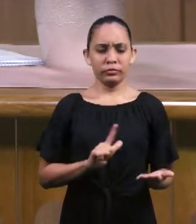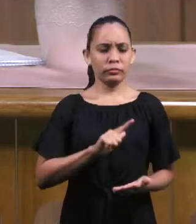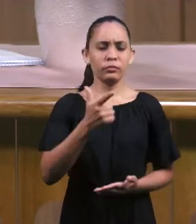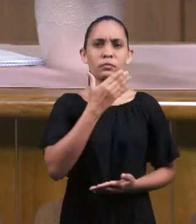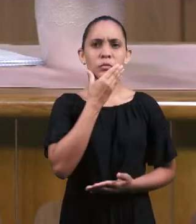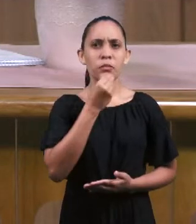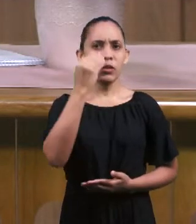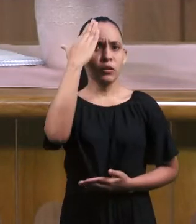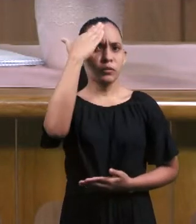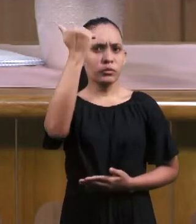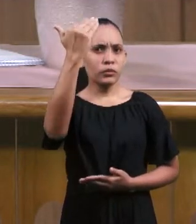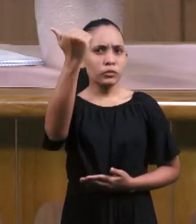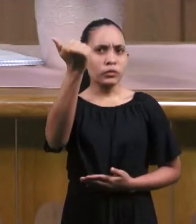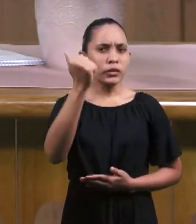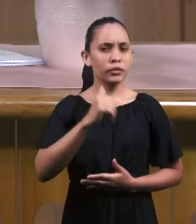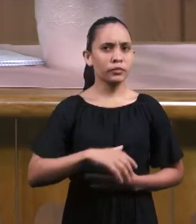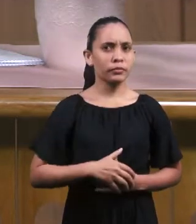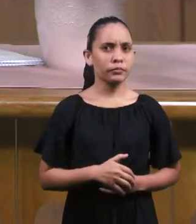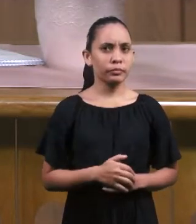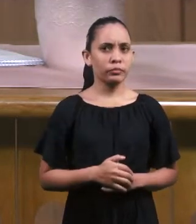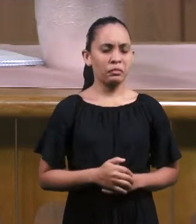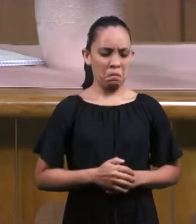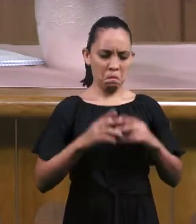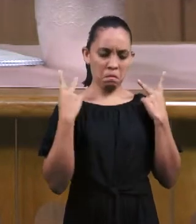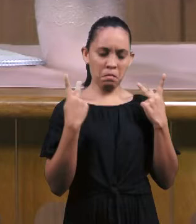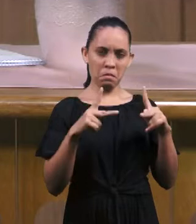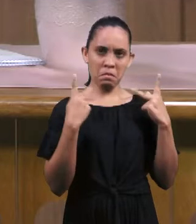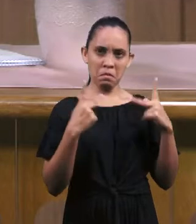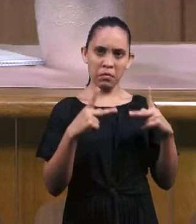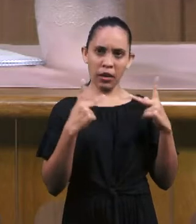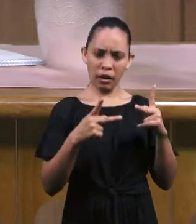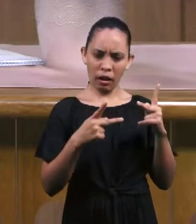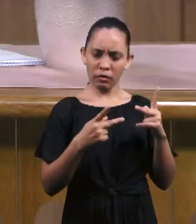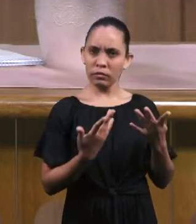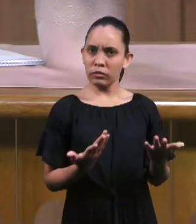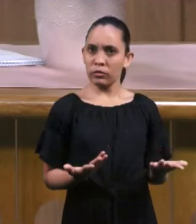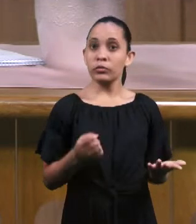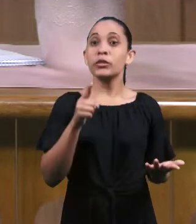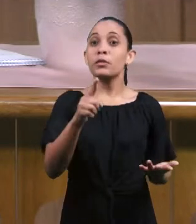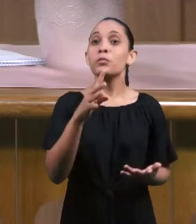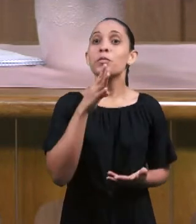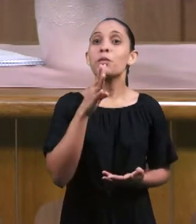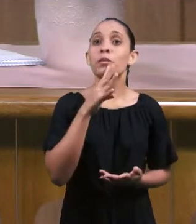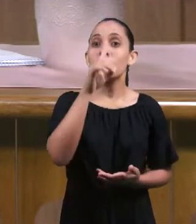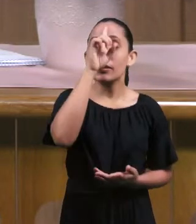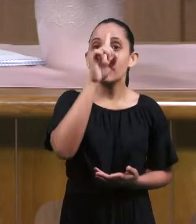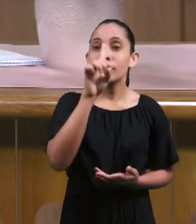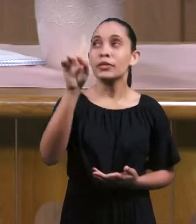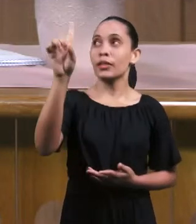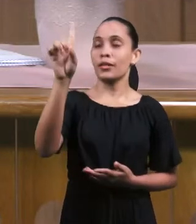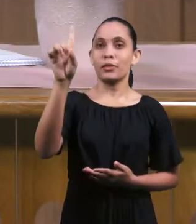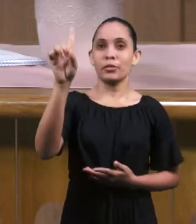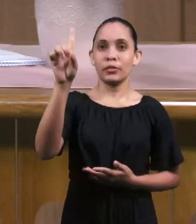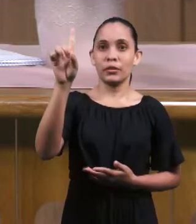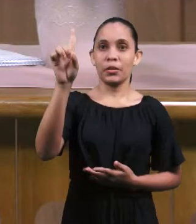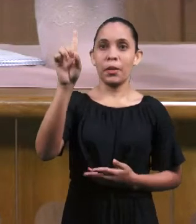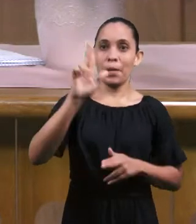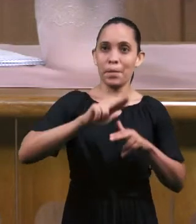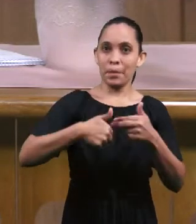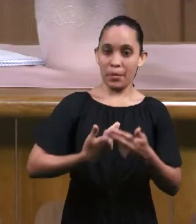il prêchait cela. Vous allez connaître Dieu par la vie. Vous voyez ici un